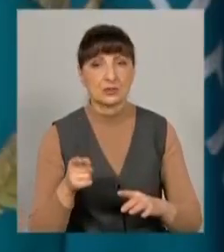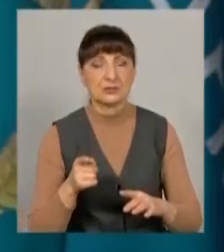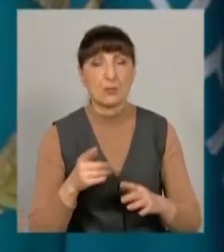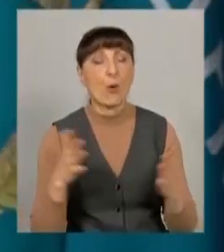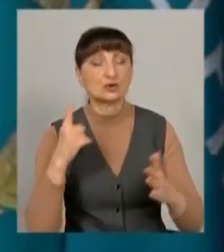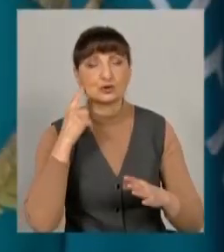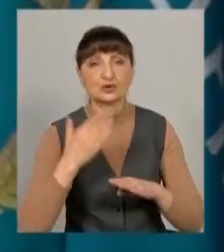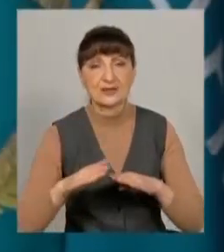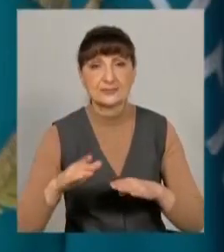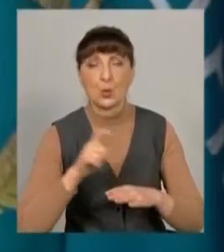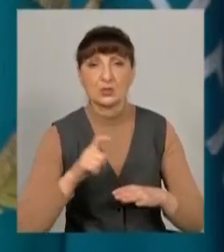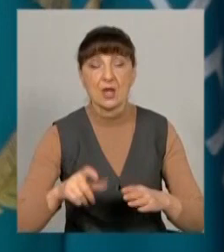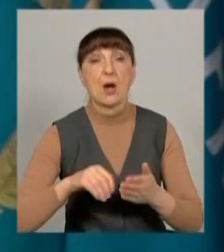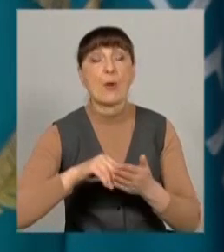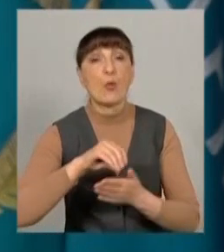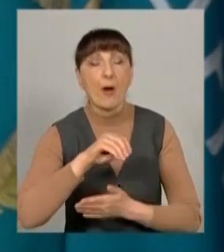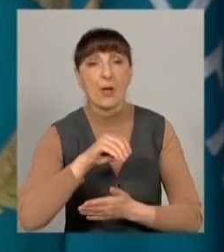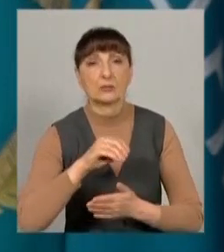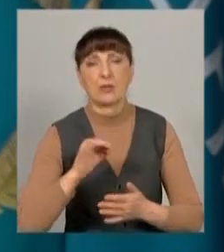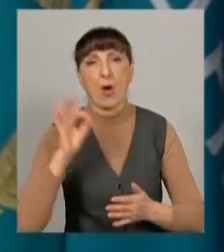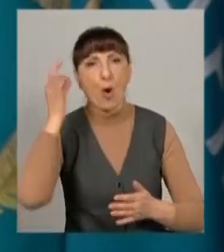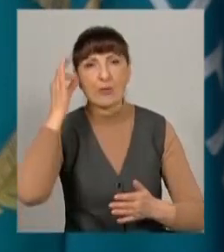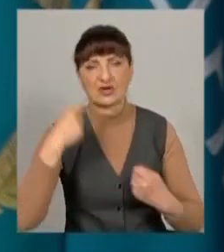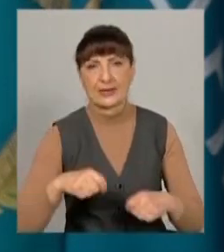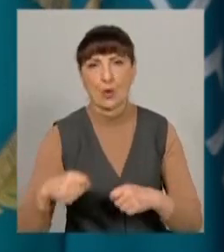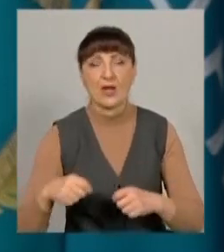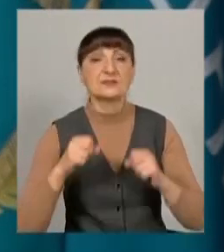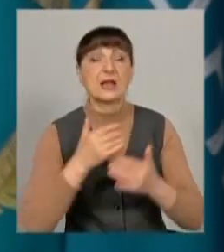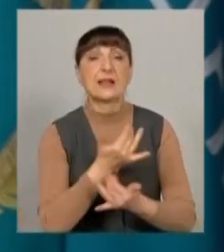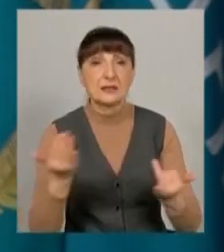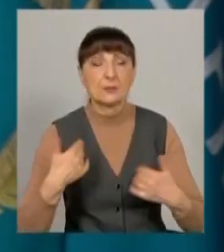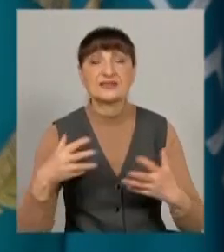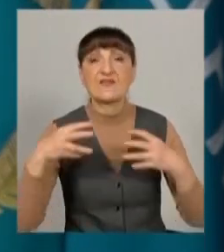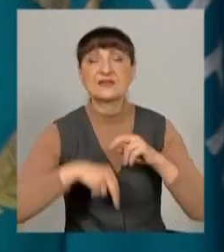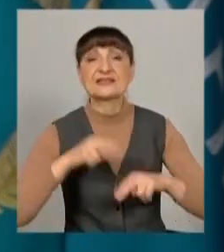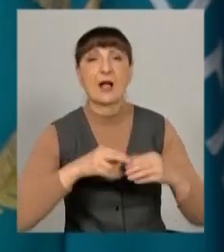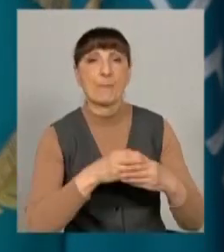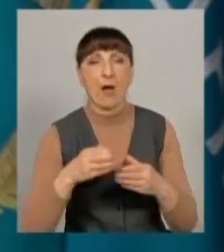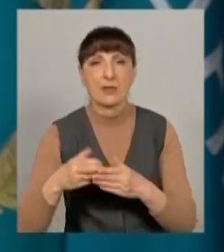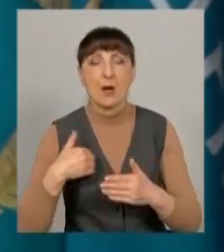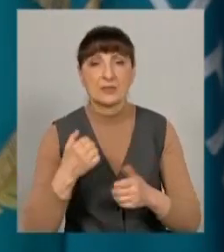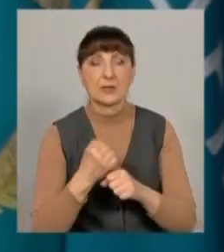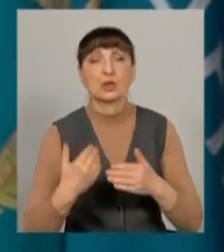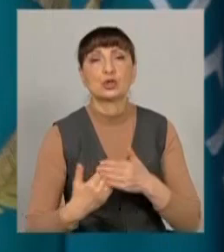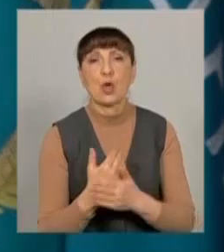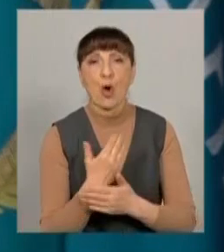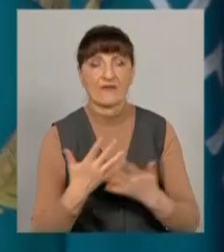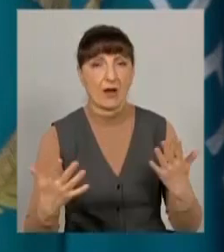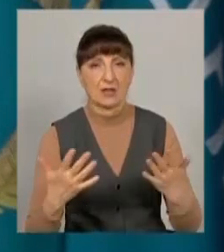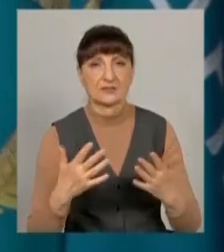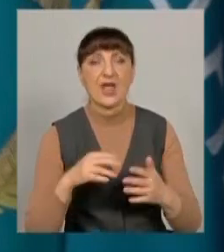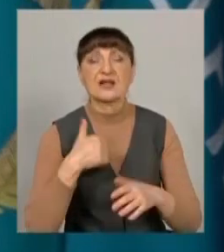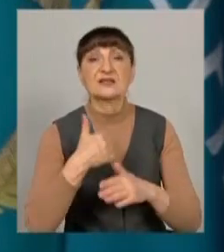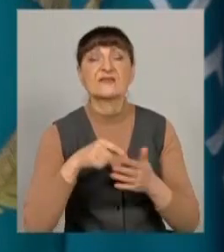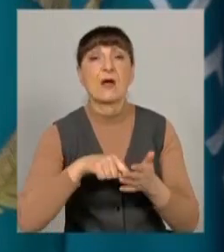Большая часть наших вкладчиков приобретают жилье на коммерческом рынке. Специально для них мы совместно с застройщиками разрабатываем новые продукты, основная